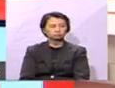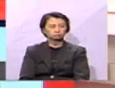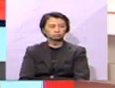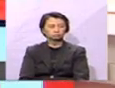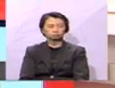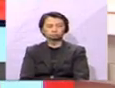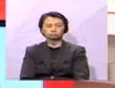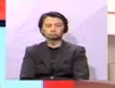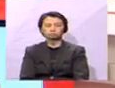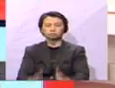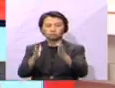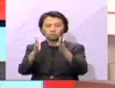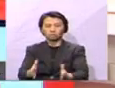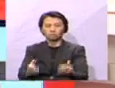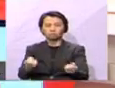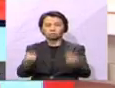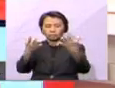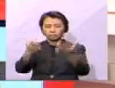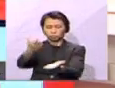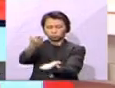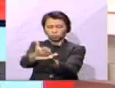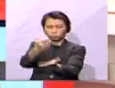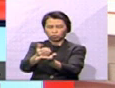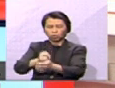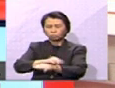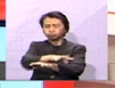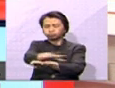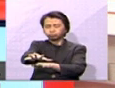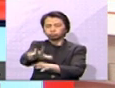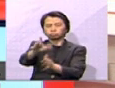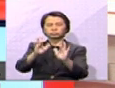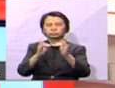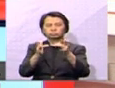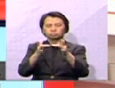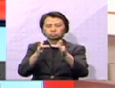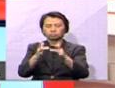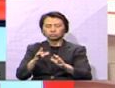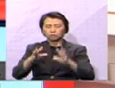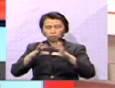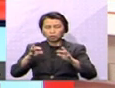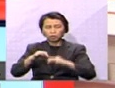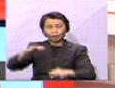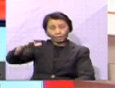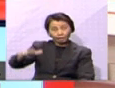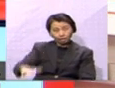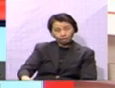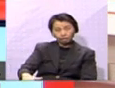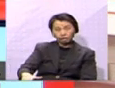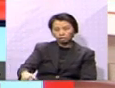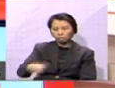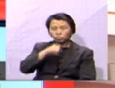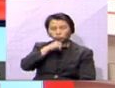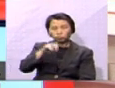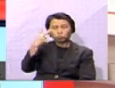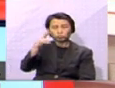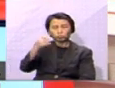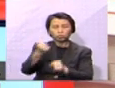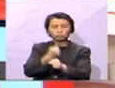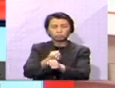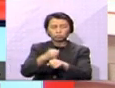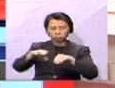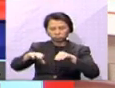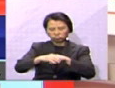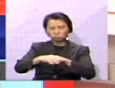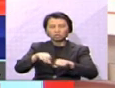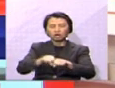minggu orang ramai diminta menghentikan tula di media sosial mengenai kisah adik Nadya Natasha Ibrahim 12 tahun yang memakai